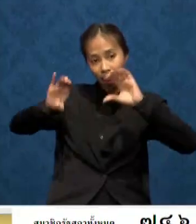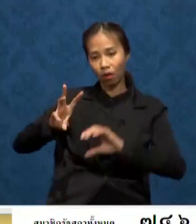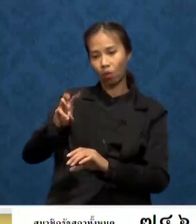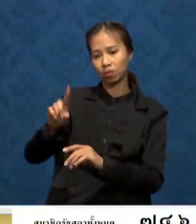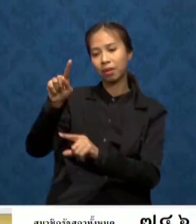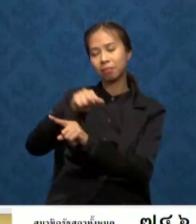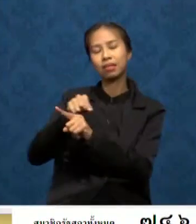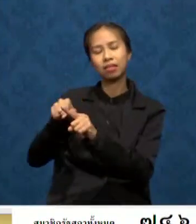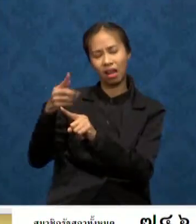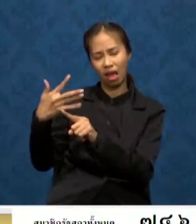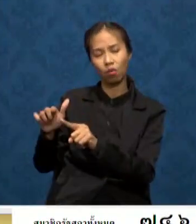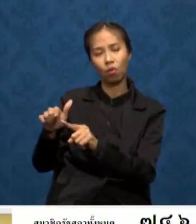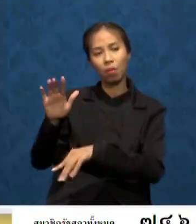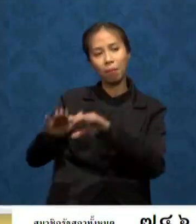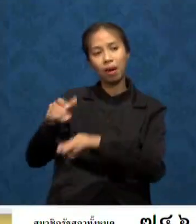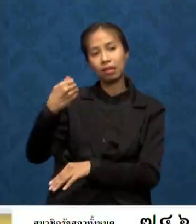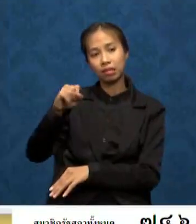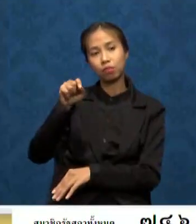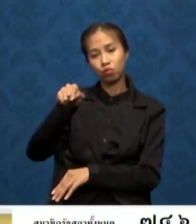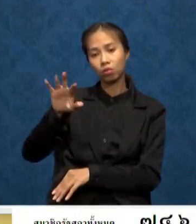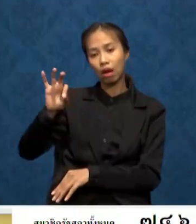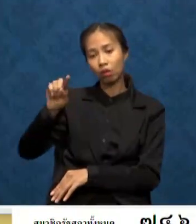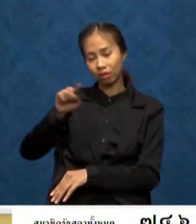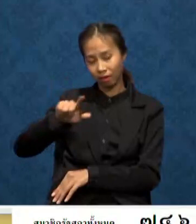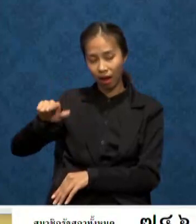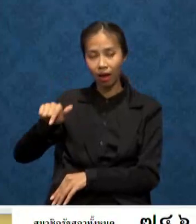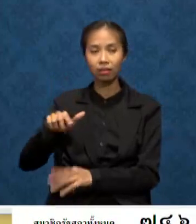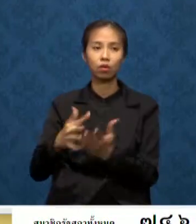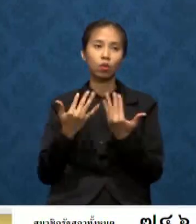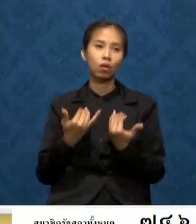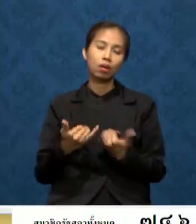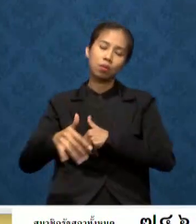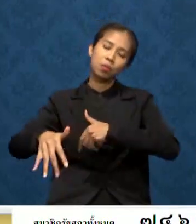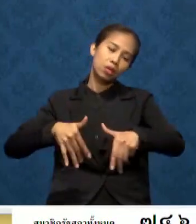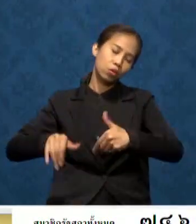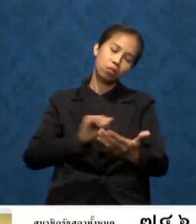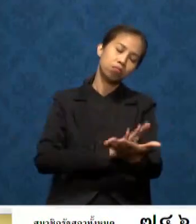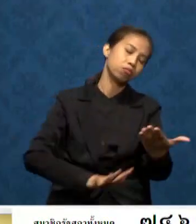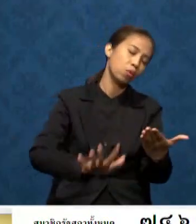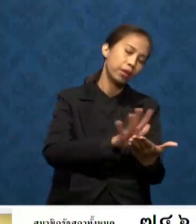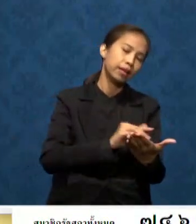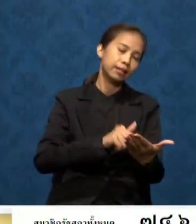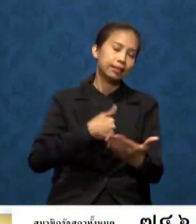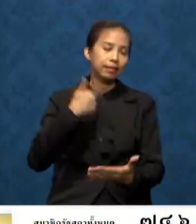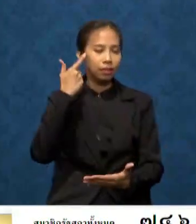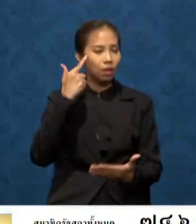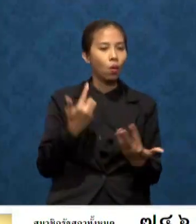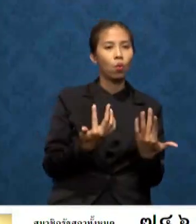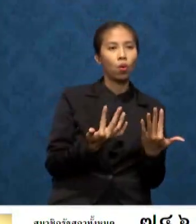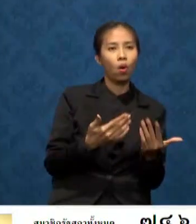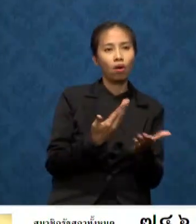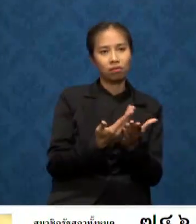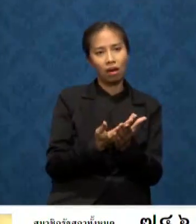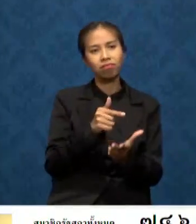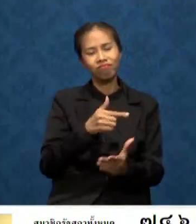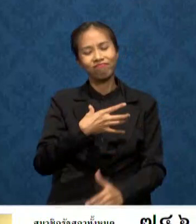GDPแล้วประมาณ 10.9 1ล้านบาทขณะนี้นี่ประชาชนทั่วประเทศก็ยังรอเงินก้อนนี้อยู่นะครับ